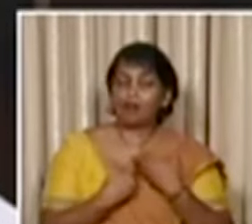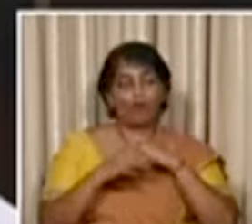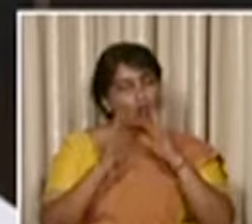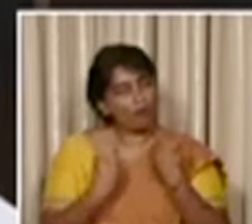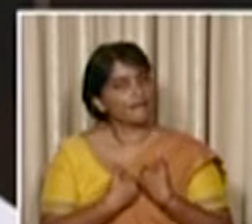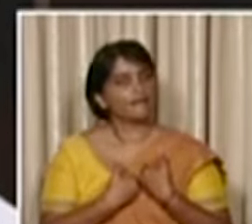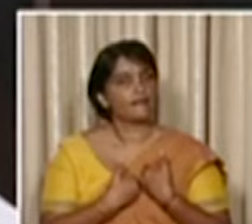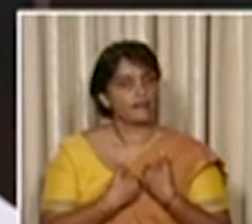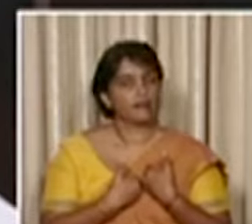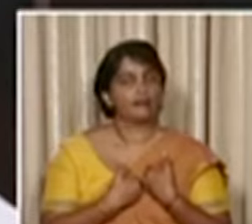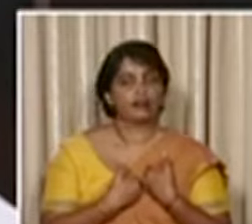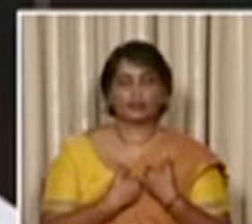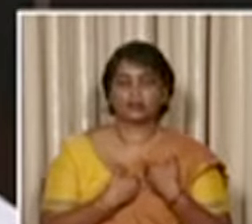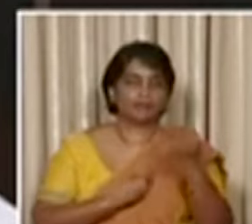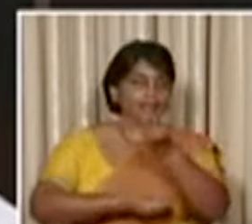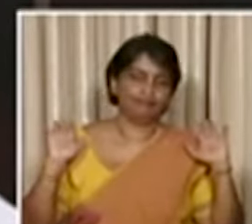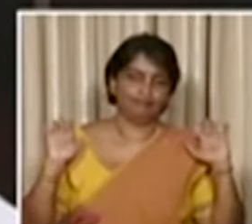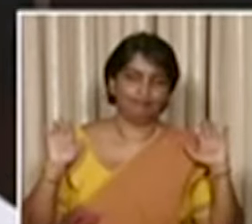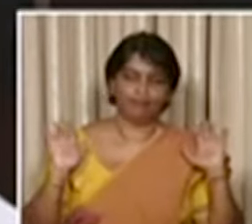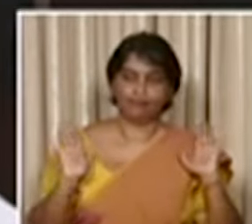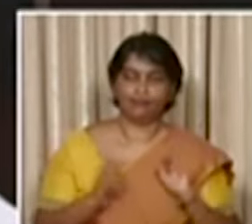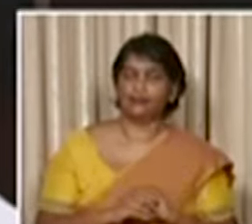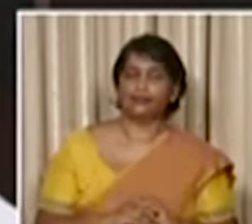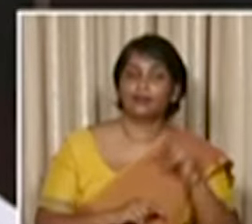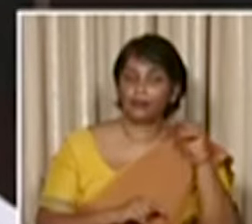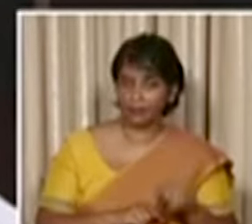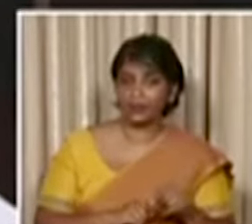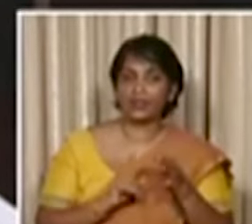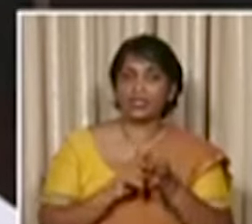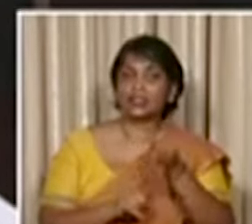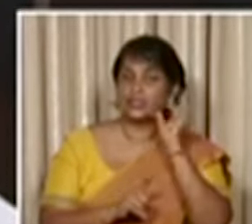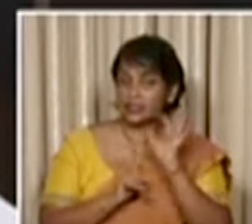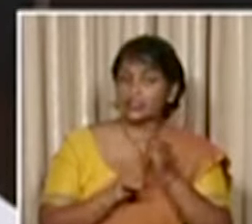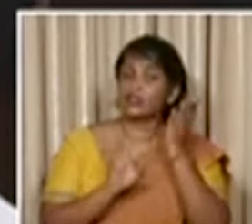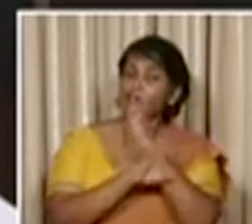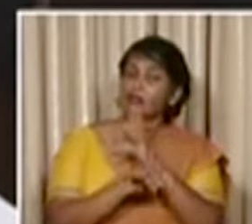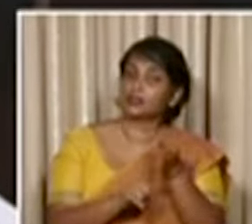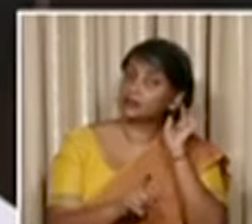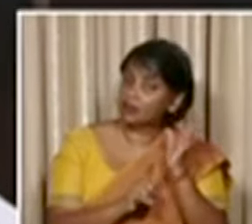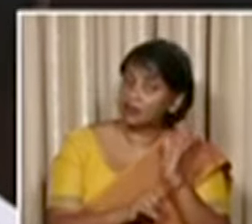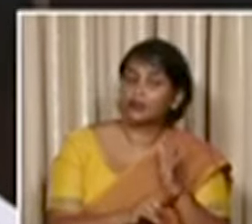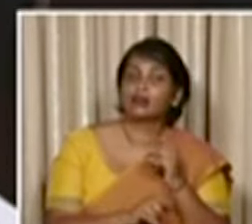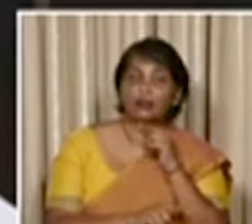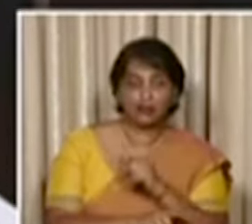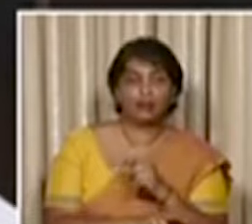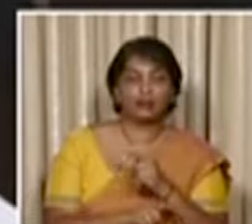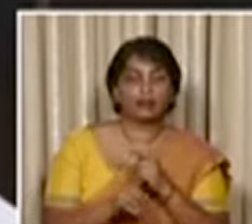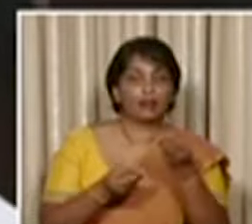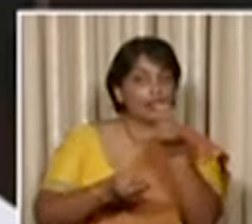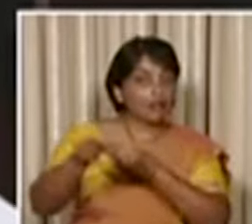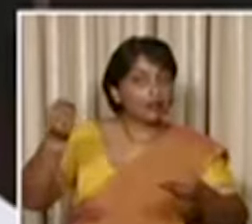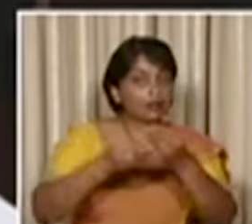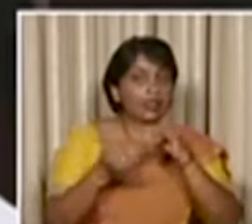මේක තියෙනවා. ඒ ගනුදෙනු වලට එන්න එපා. ඔය දැන් ඉන්න ජනාධිපතිවරු, හිටපු ජනාධිපතිවරු, ඒගොල්ලොත් එක්ක දාපු ඩීල්